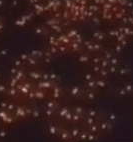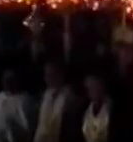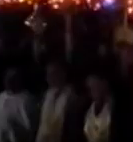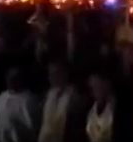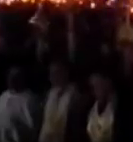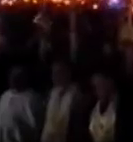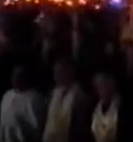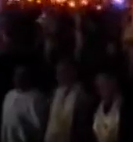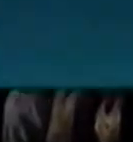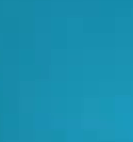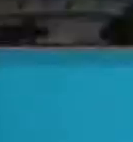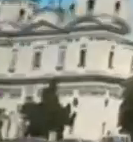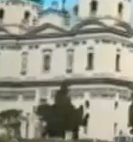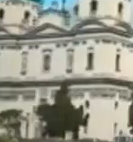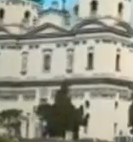Музика